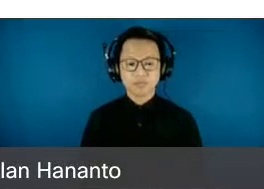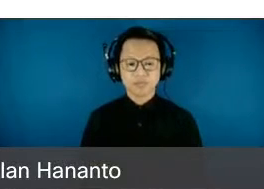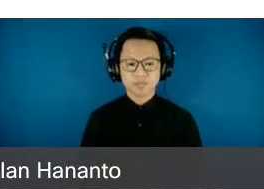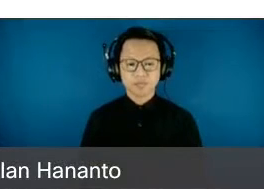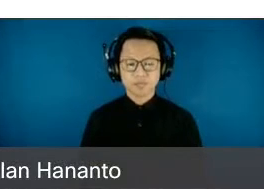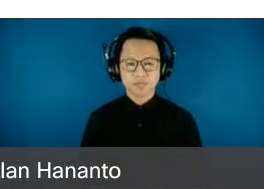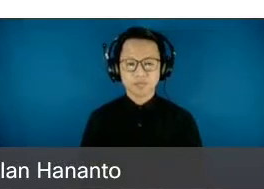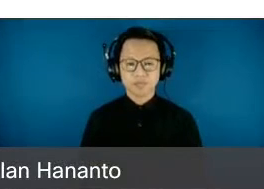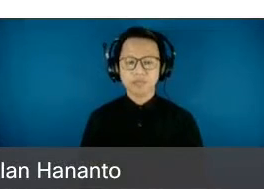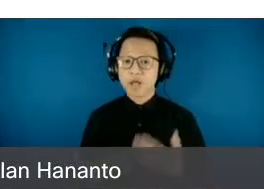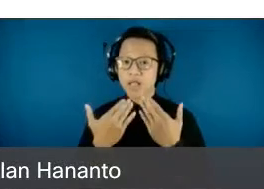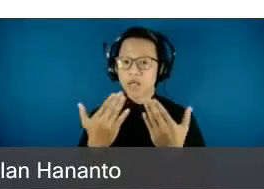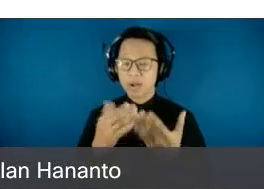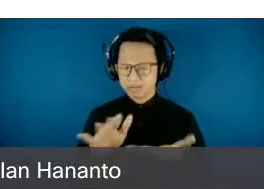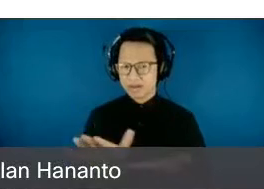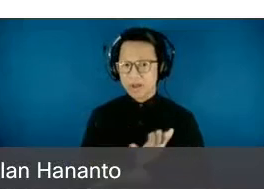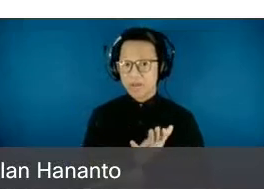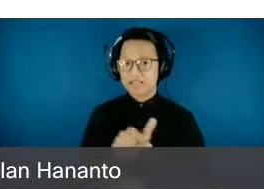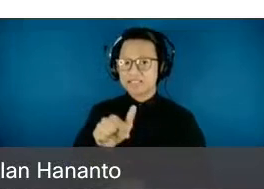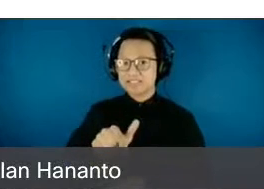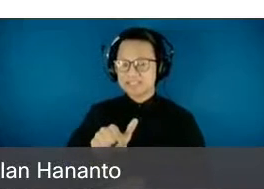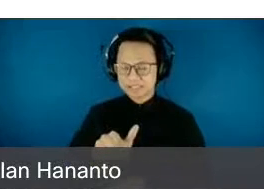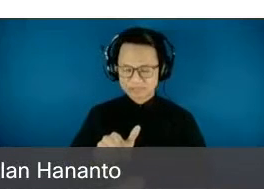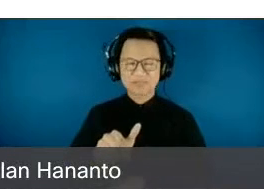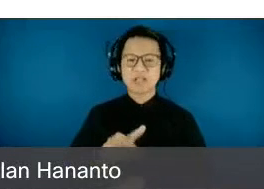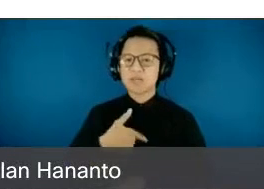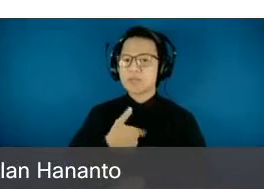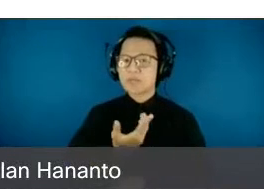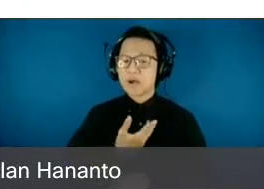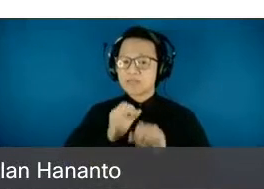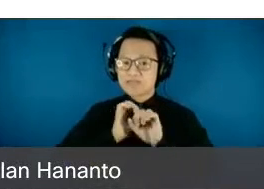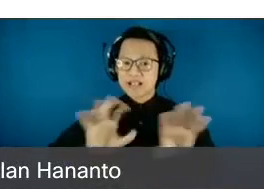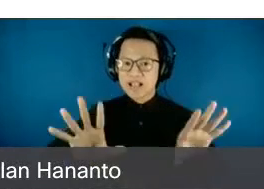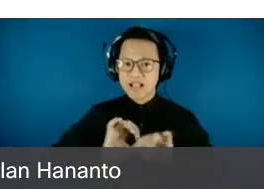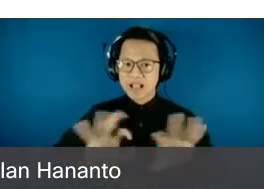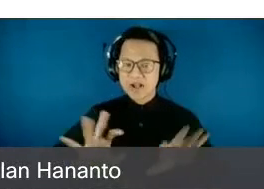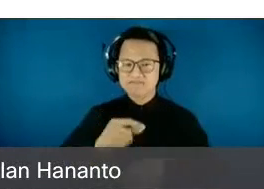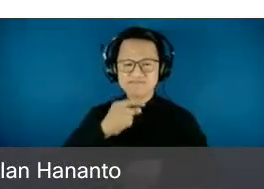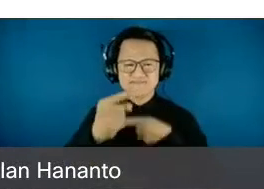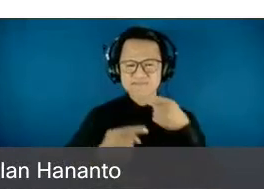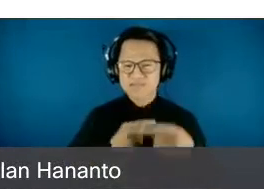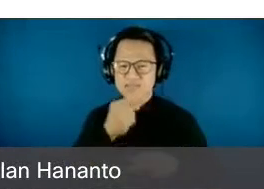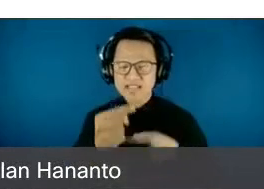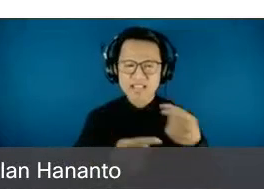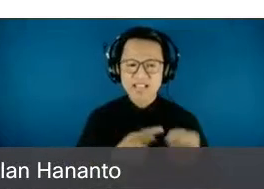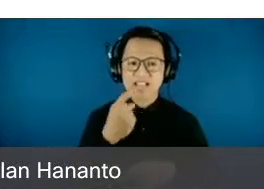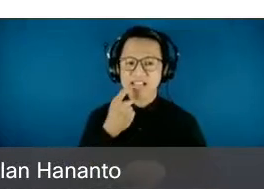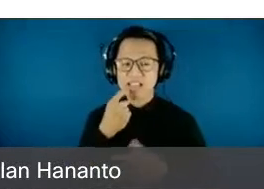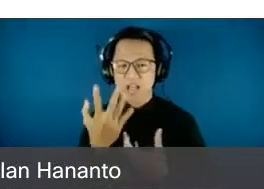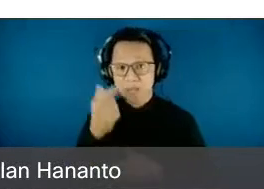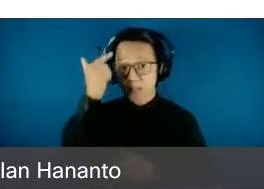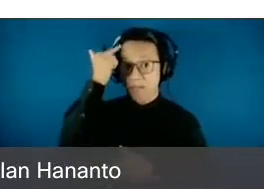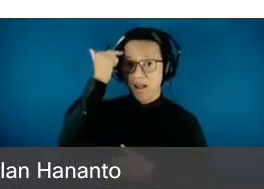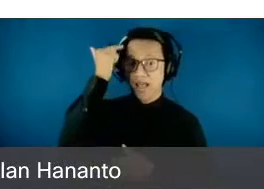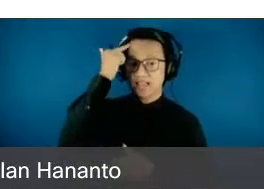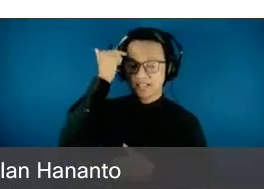Terima kasih atas kesempatannya. Dalam kesempatan ini saya akan menjelaskan sedikit cerita tentang lesson learned yang kita dapatkan